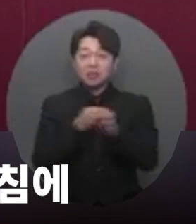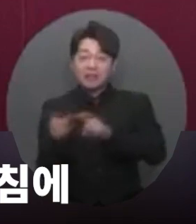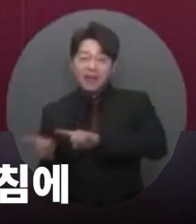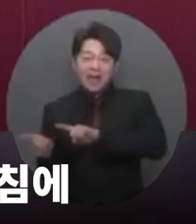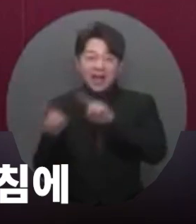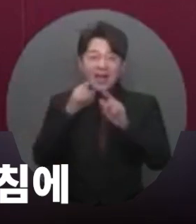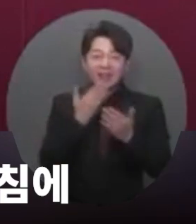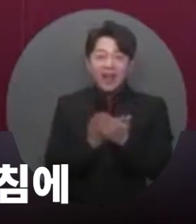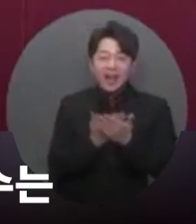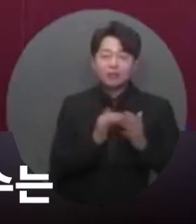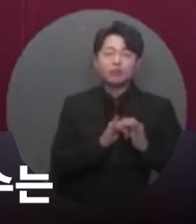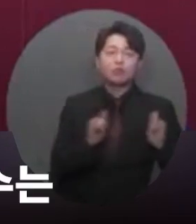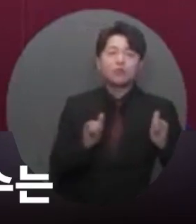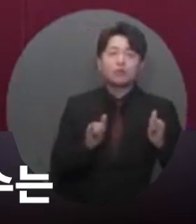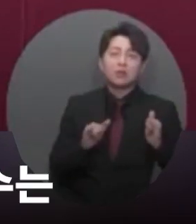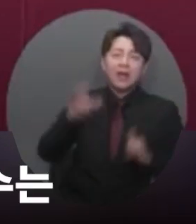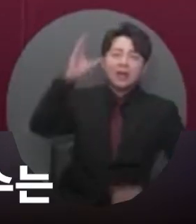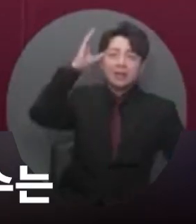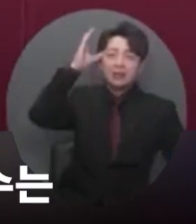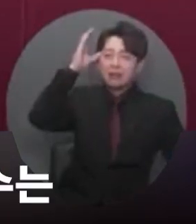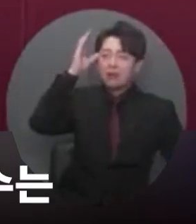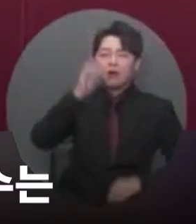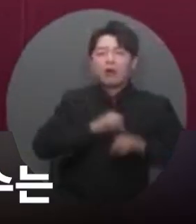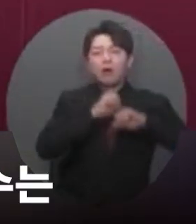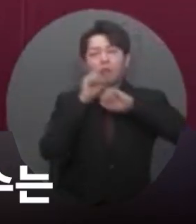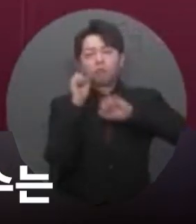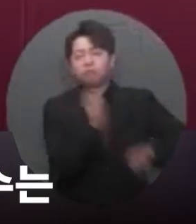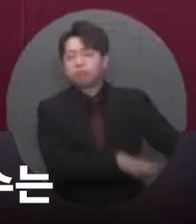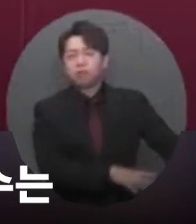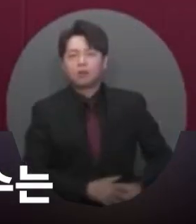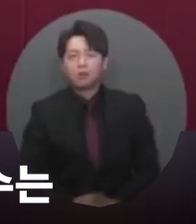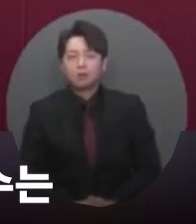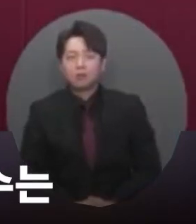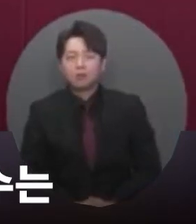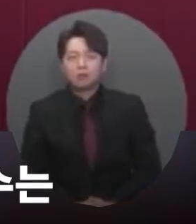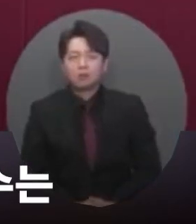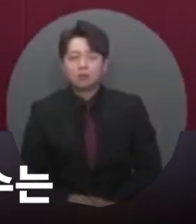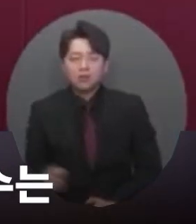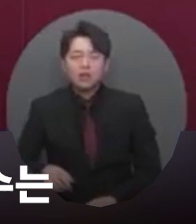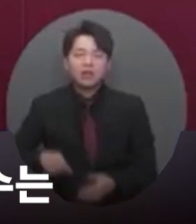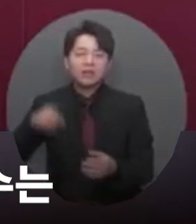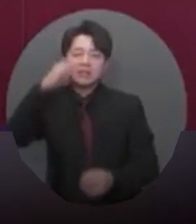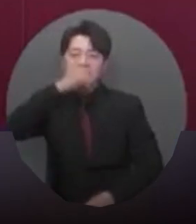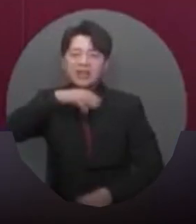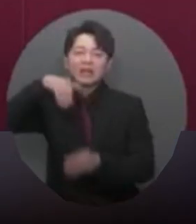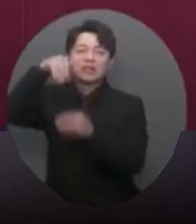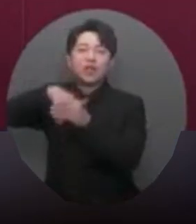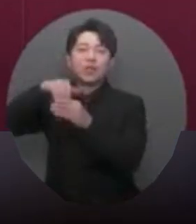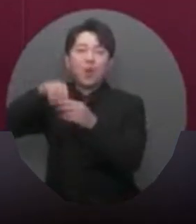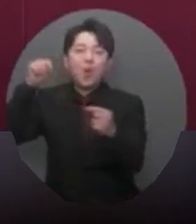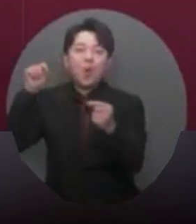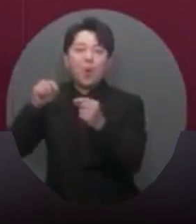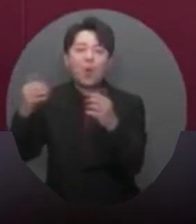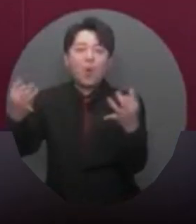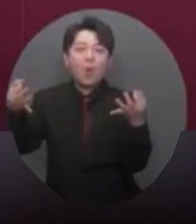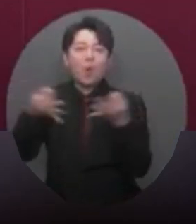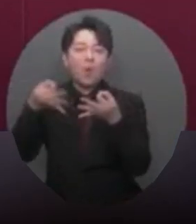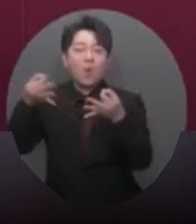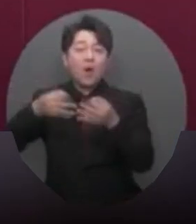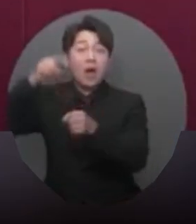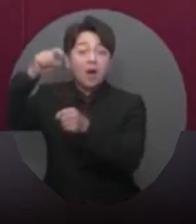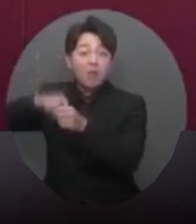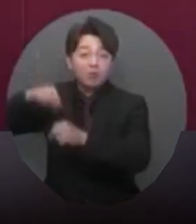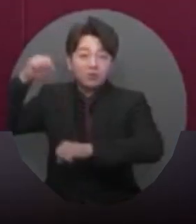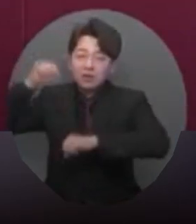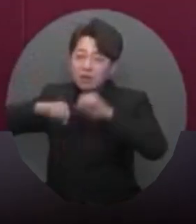절박한 외침 애 정 공항 내 표 공항으로 민심을 호도하는 오늘의 무리수는 무거운 효과를 초래하게